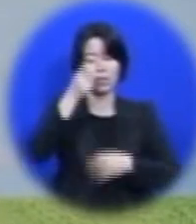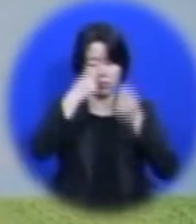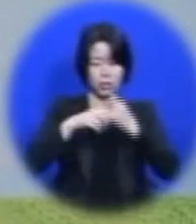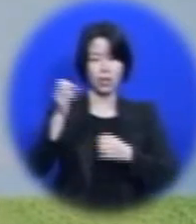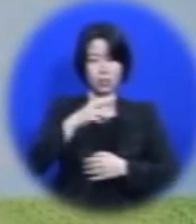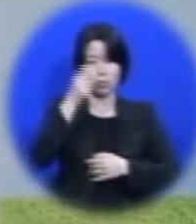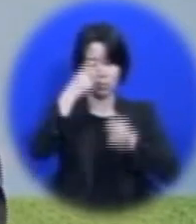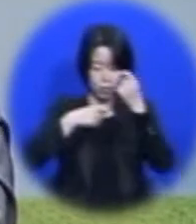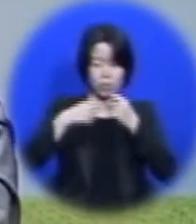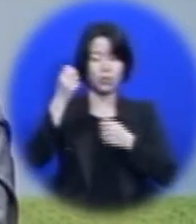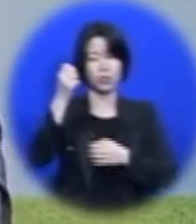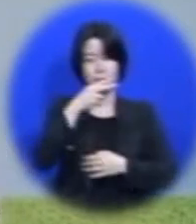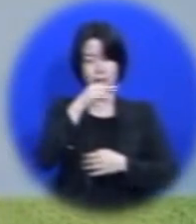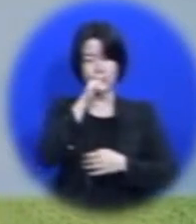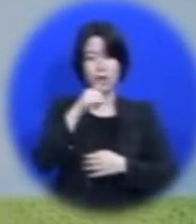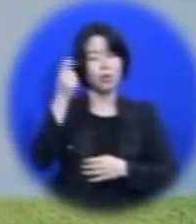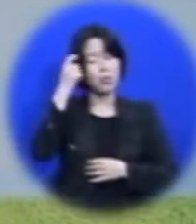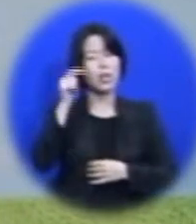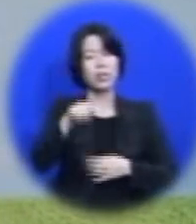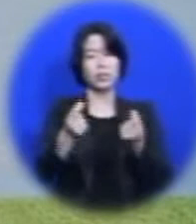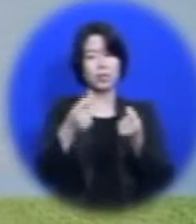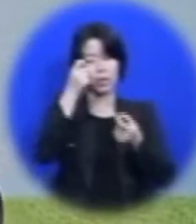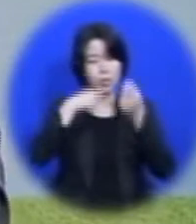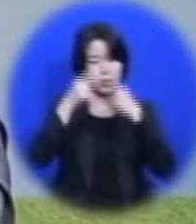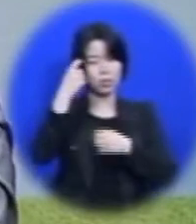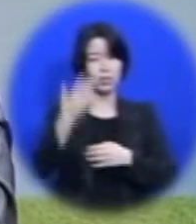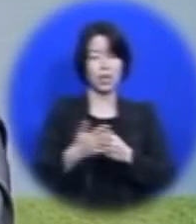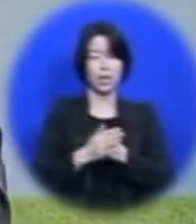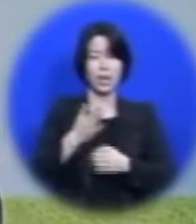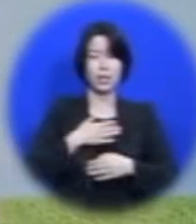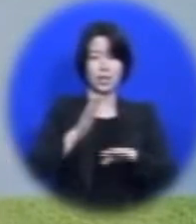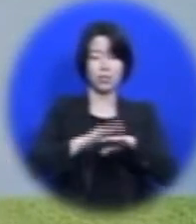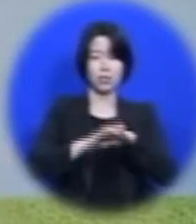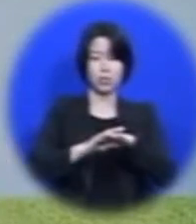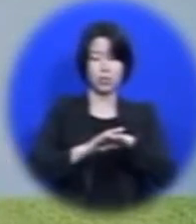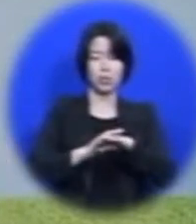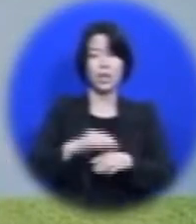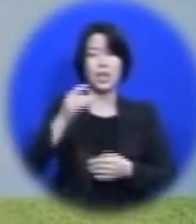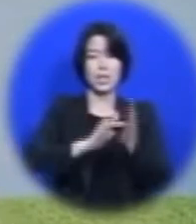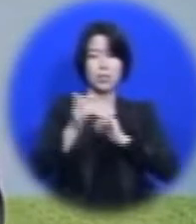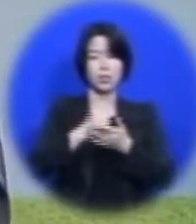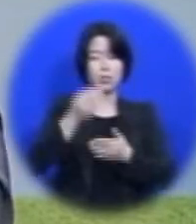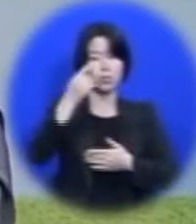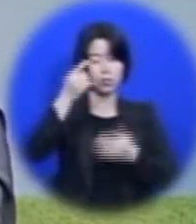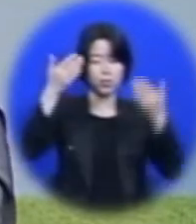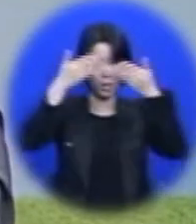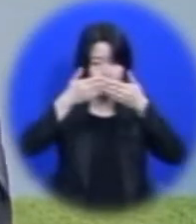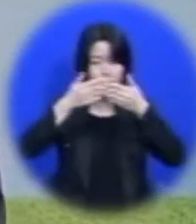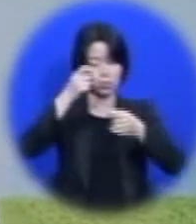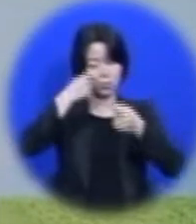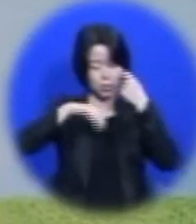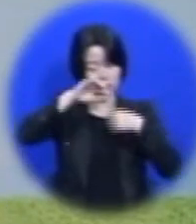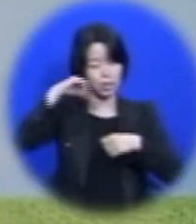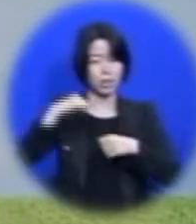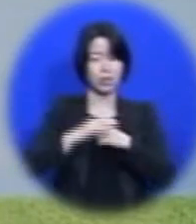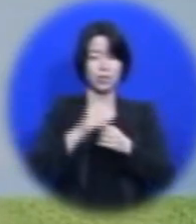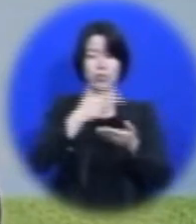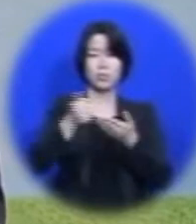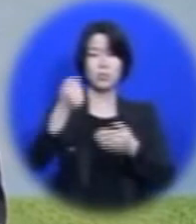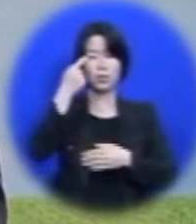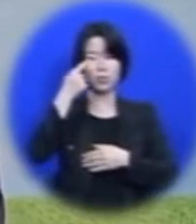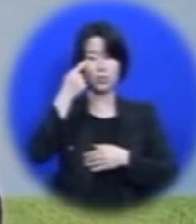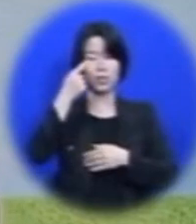울고 울었다. 왜 그리 울었을까? 나는 내 손으로 예수님의 눈을 닫으며 눈물을 닦았다. 주님의 눈을 가리며